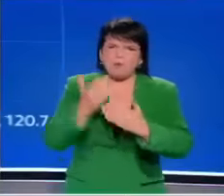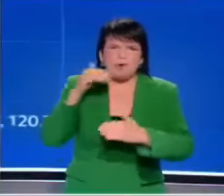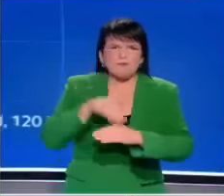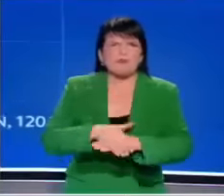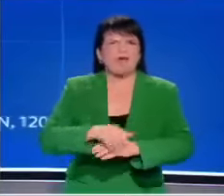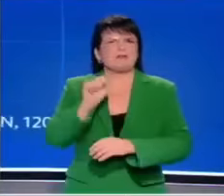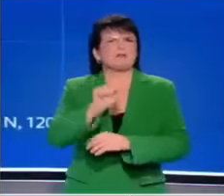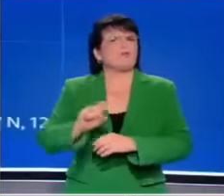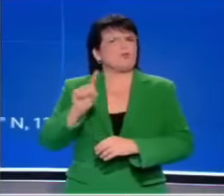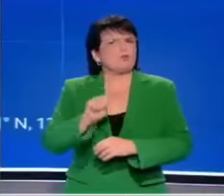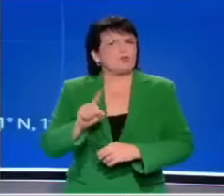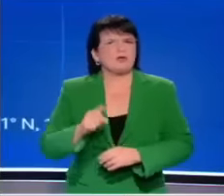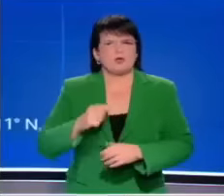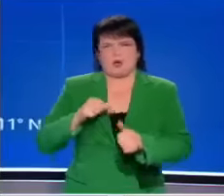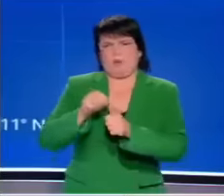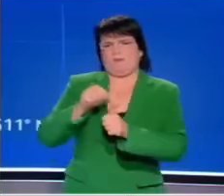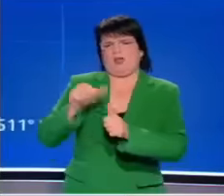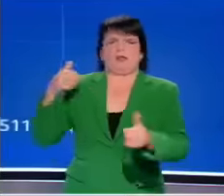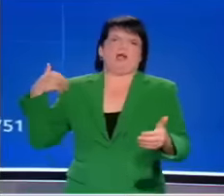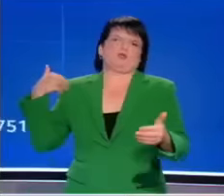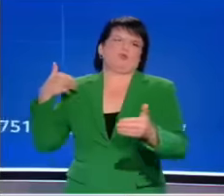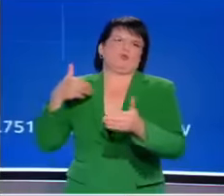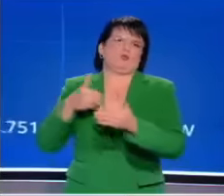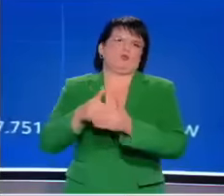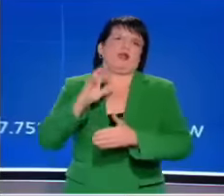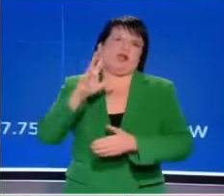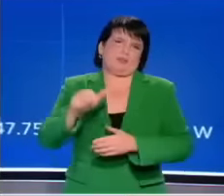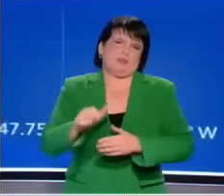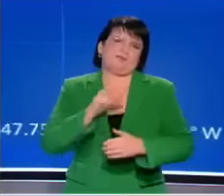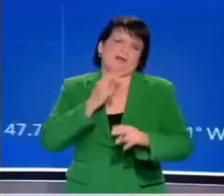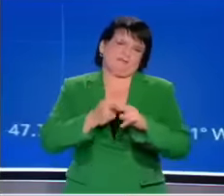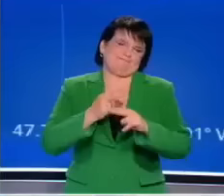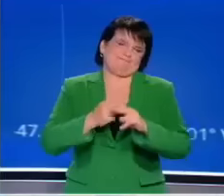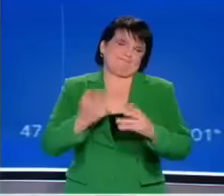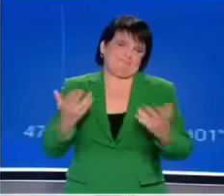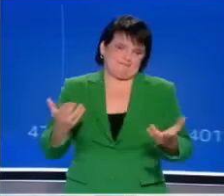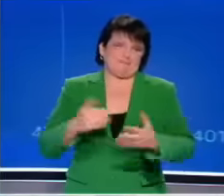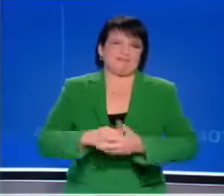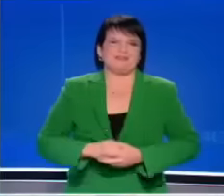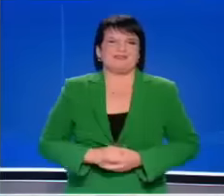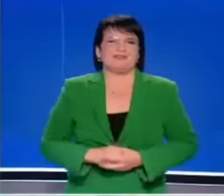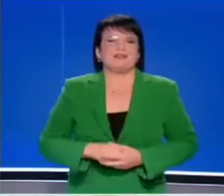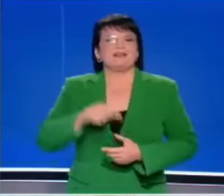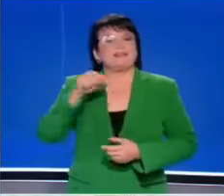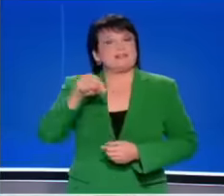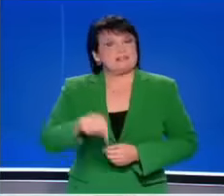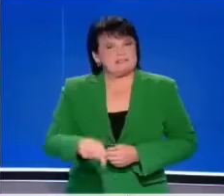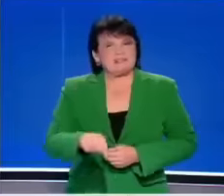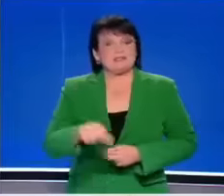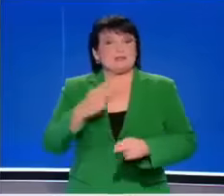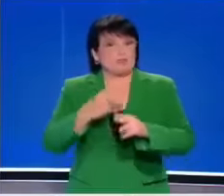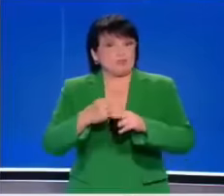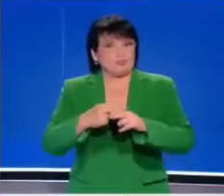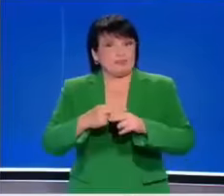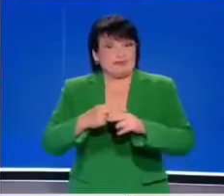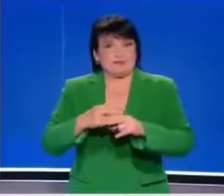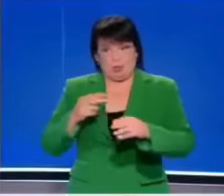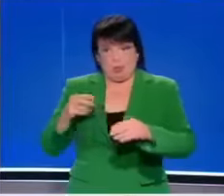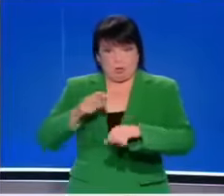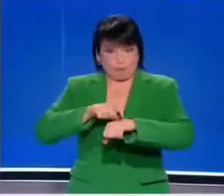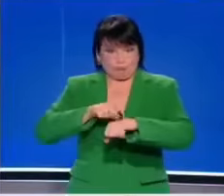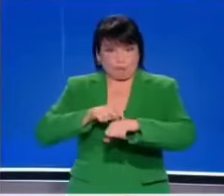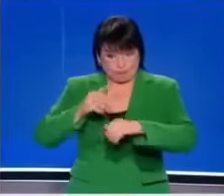βράδυ και σαββατοκύριακα εδώ και μήνες άρα ναι κάθε μέρα θα την ξοπίσω εντάξει είναι τώρα η το τελικό ρν μέχρι την